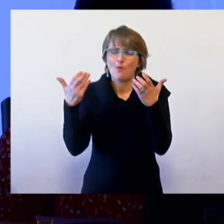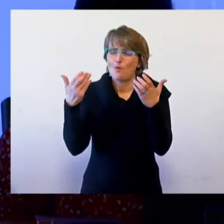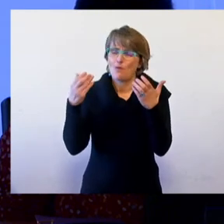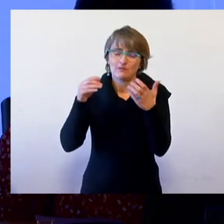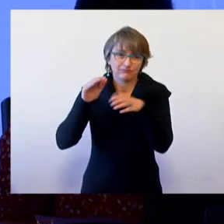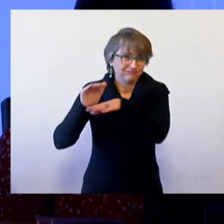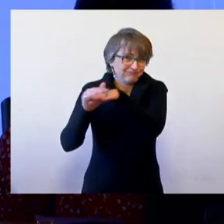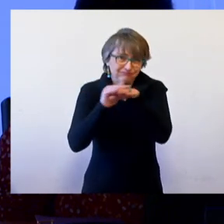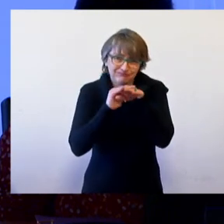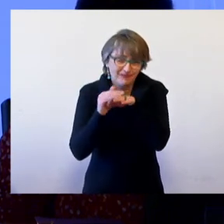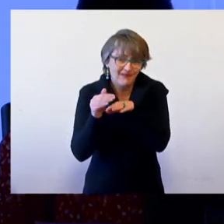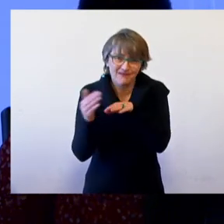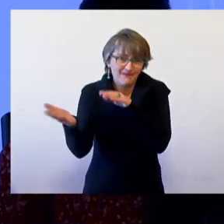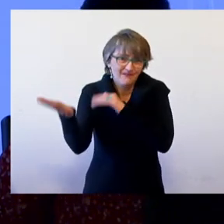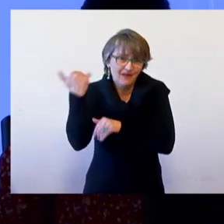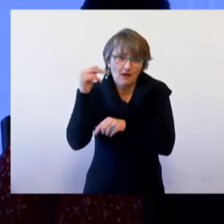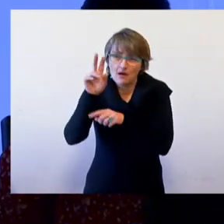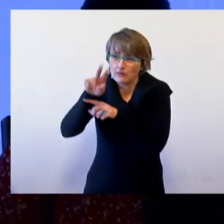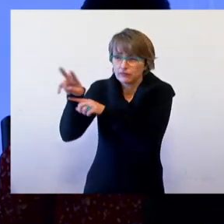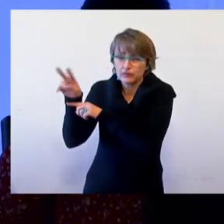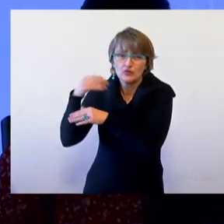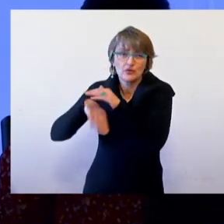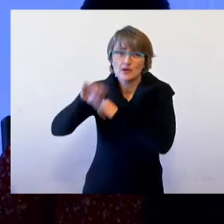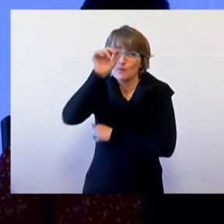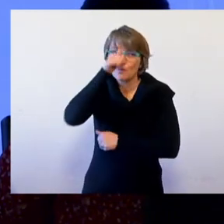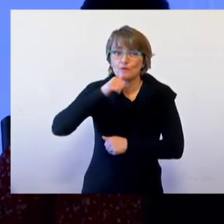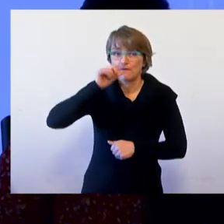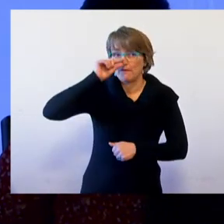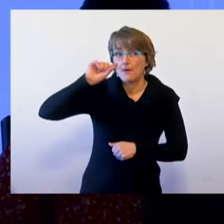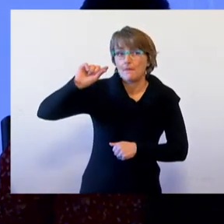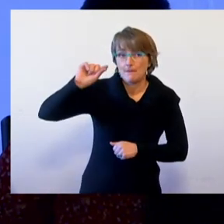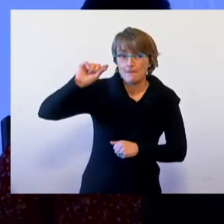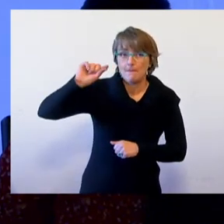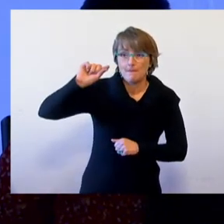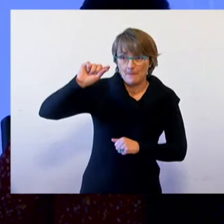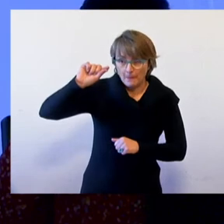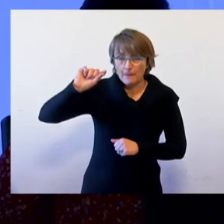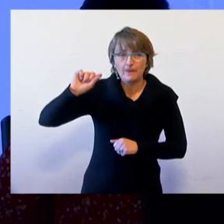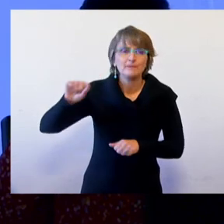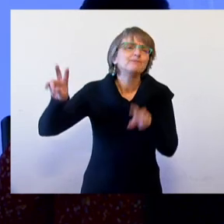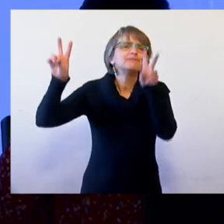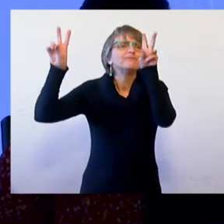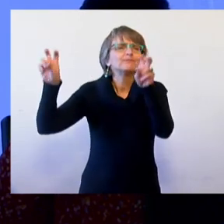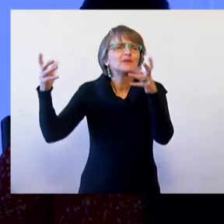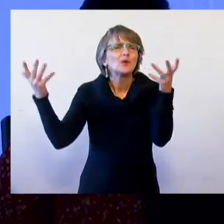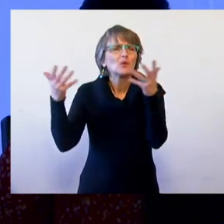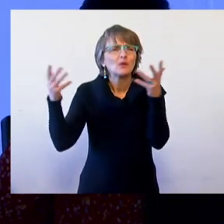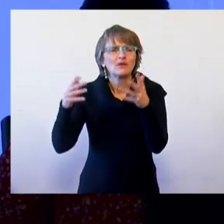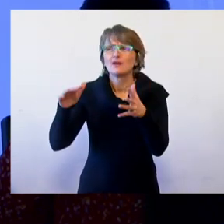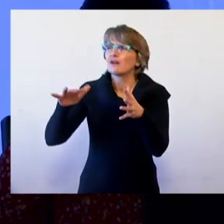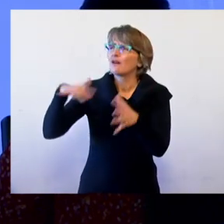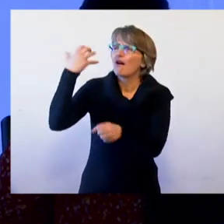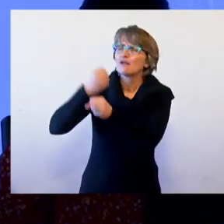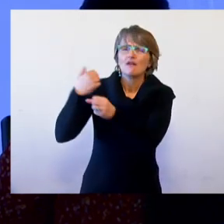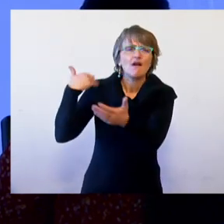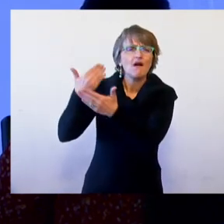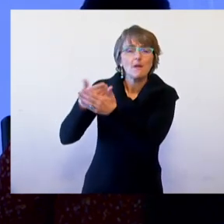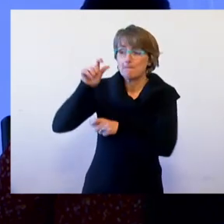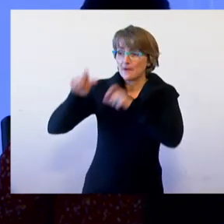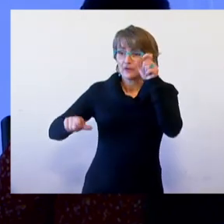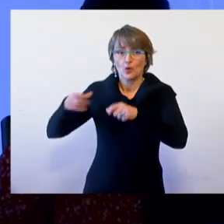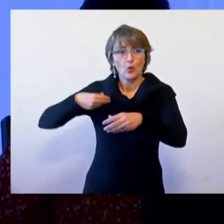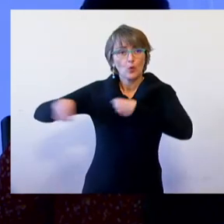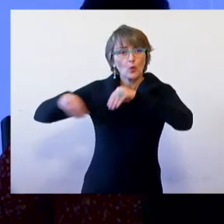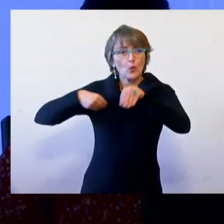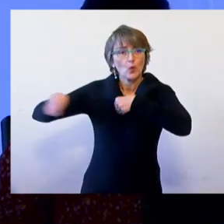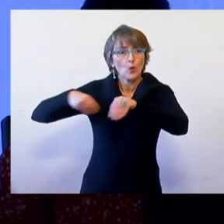découvrir au musée Fabre, qui est la collection des donateurs de ces 15 dernières années sur